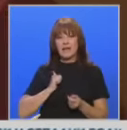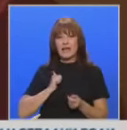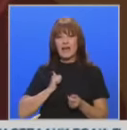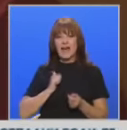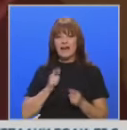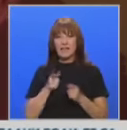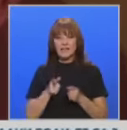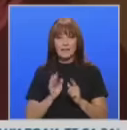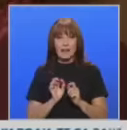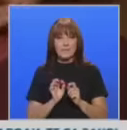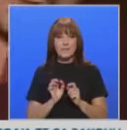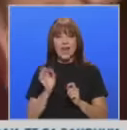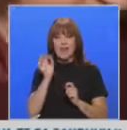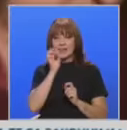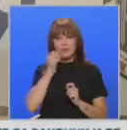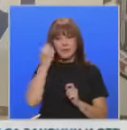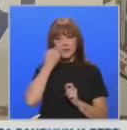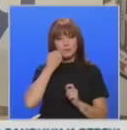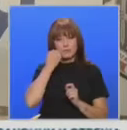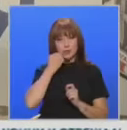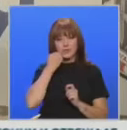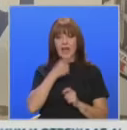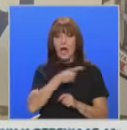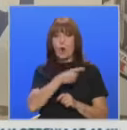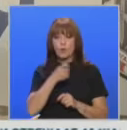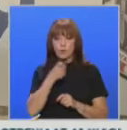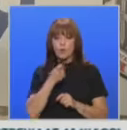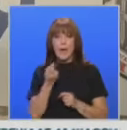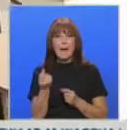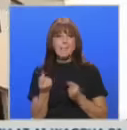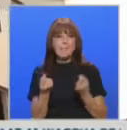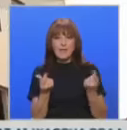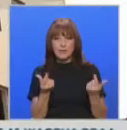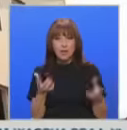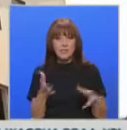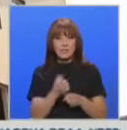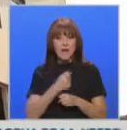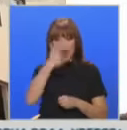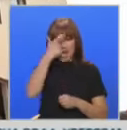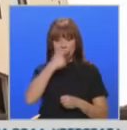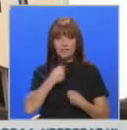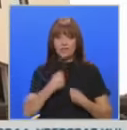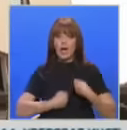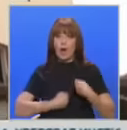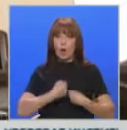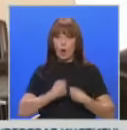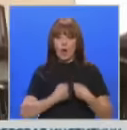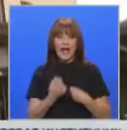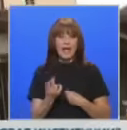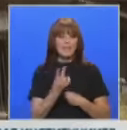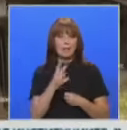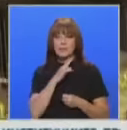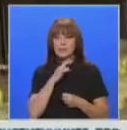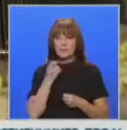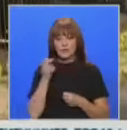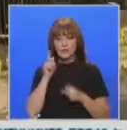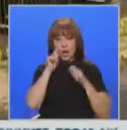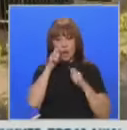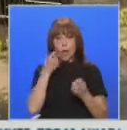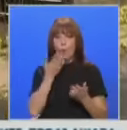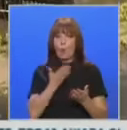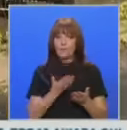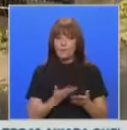Няма използвано служебно оръжие. Не. Бойни патрони са открити в личния му автомобил. И двамата полицаи ще обжалват